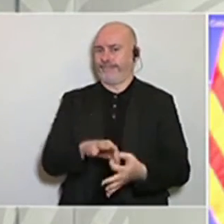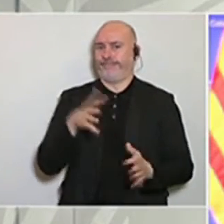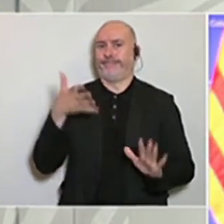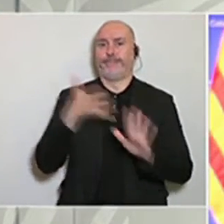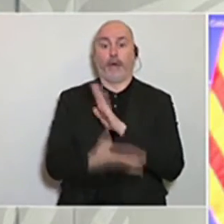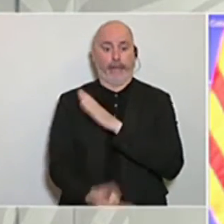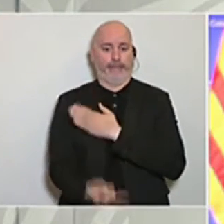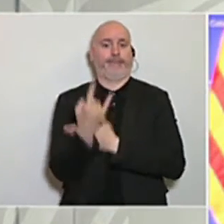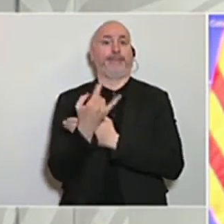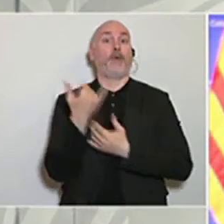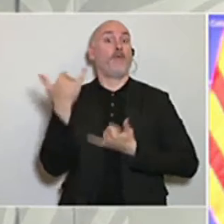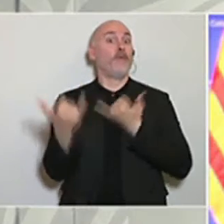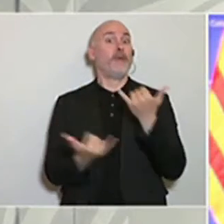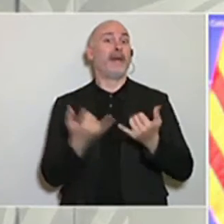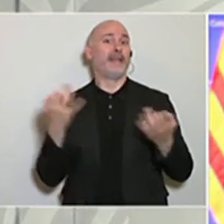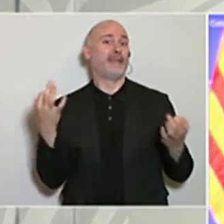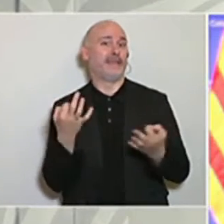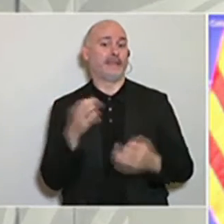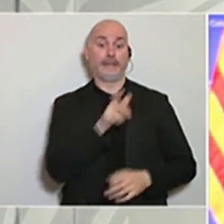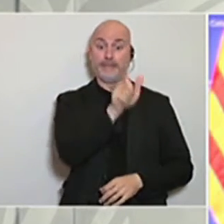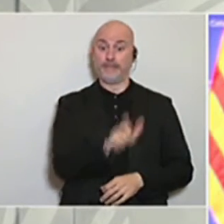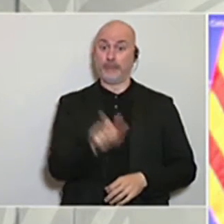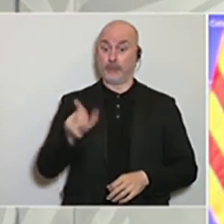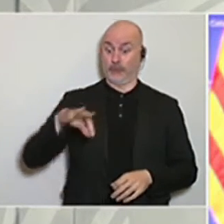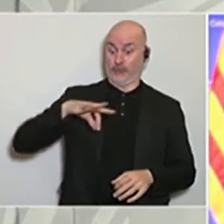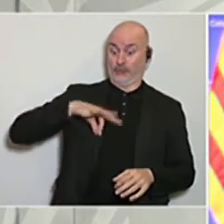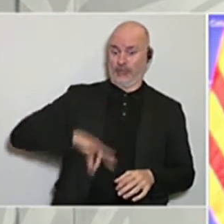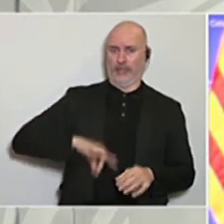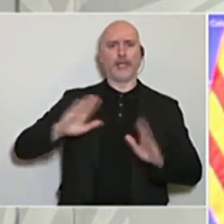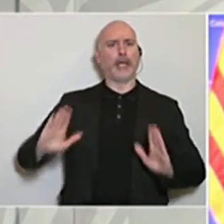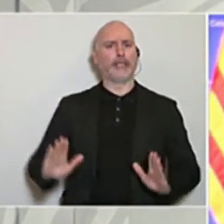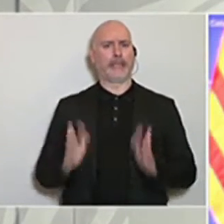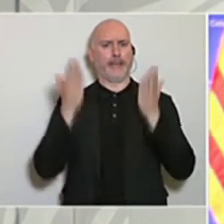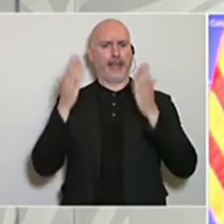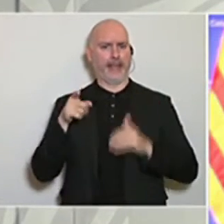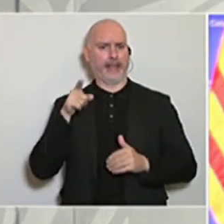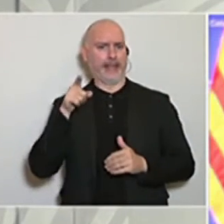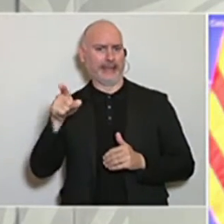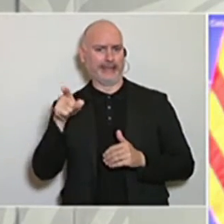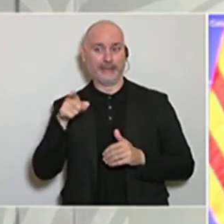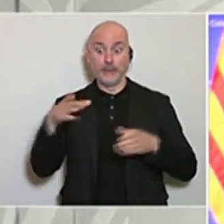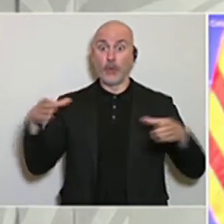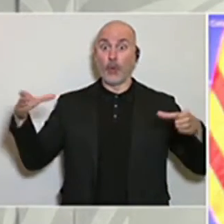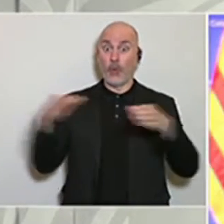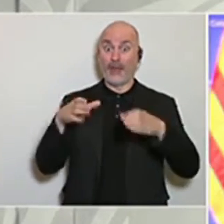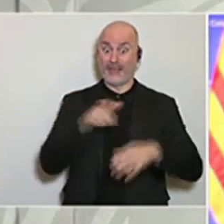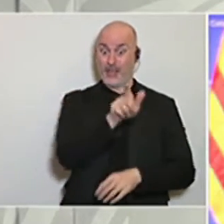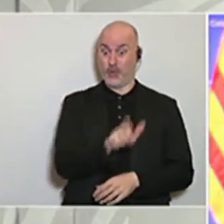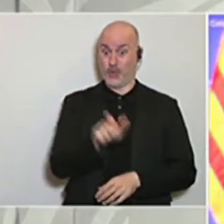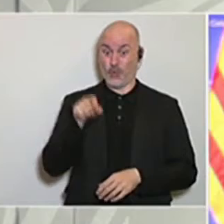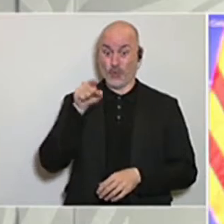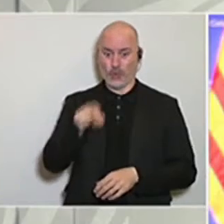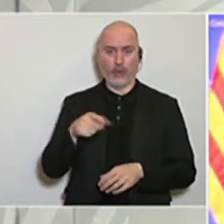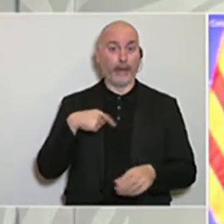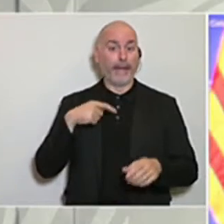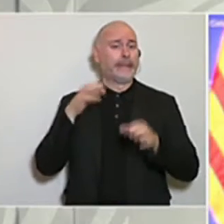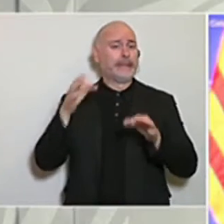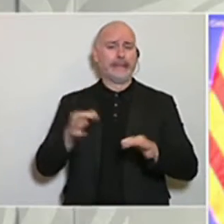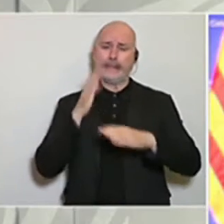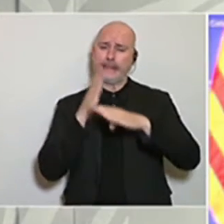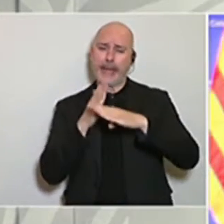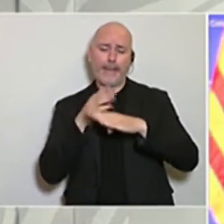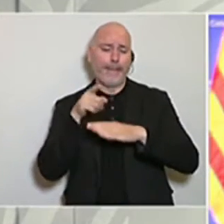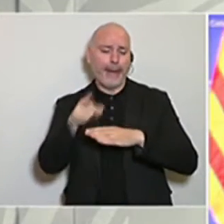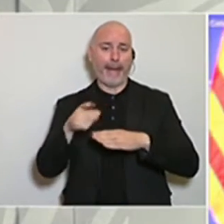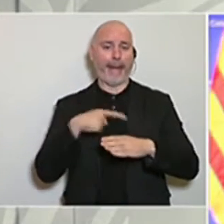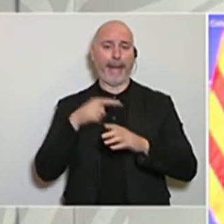la dificultat de trobar professionals de salvament i de socorrisme aquàtic entre un col·lectiu que està marcat per la temporalitat